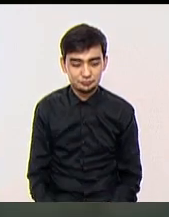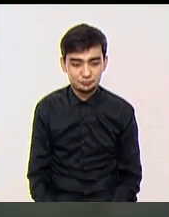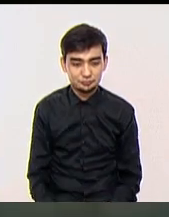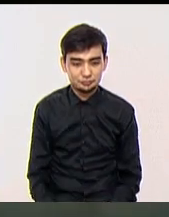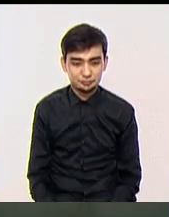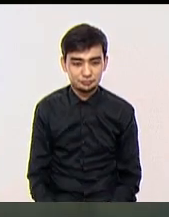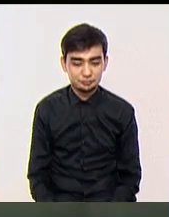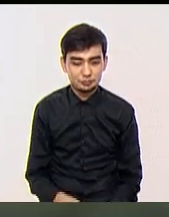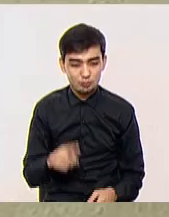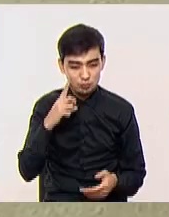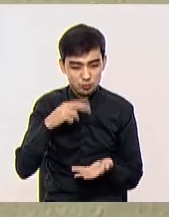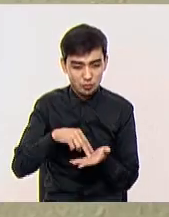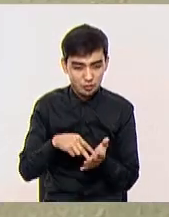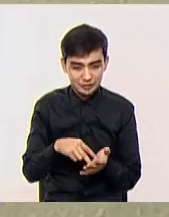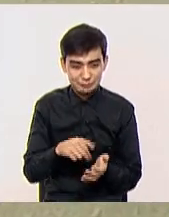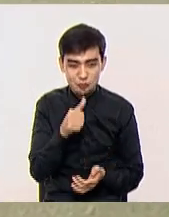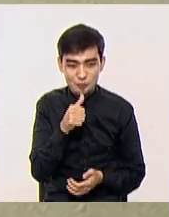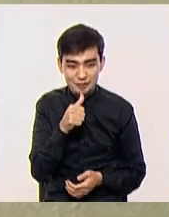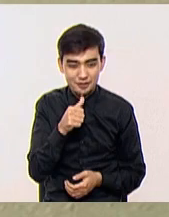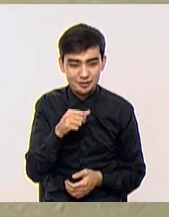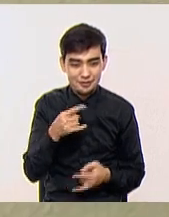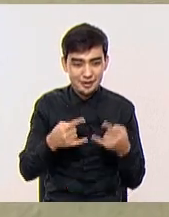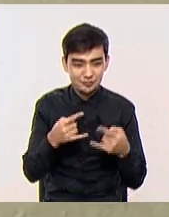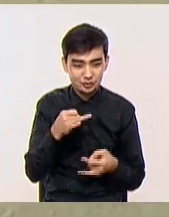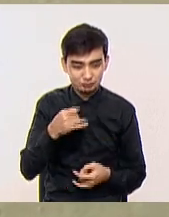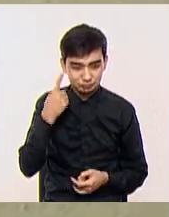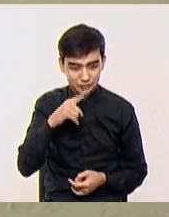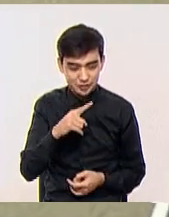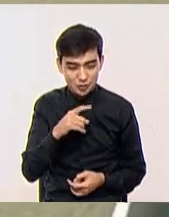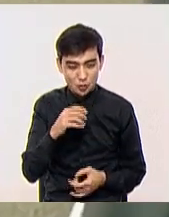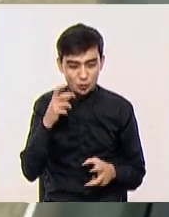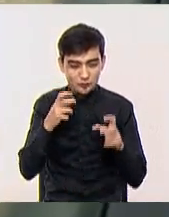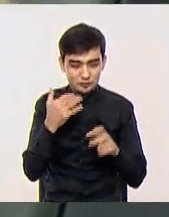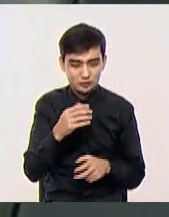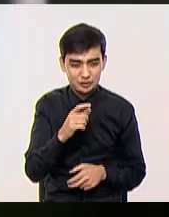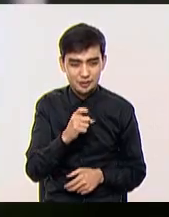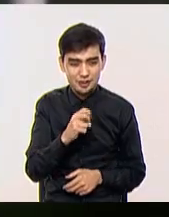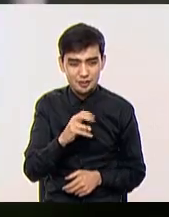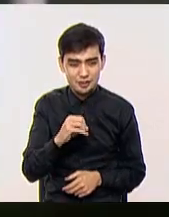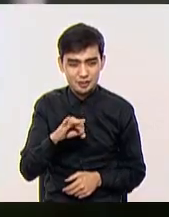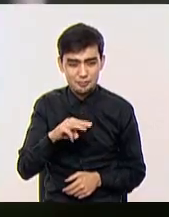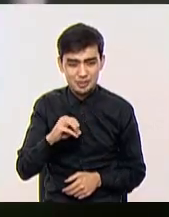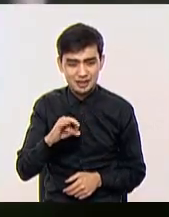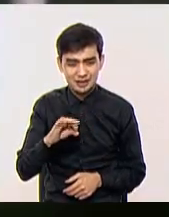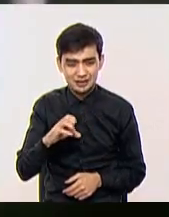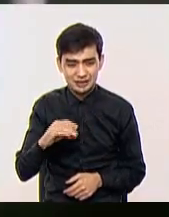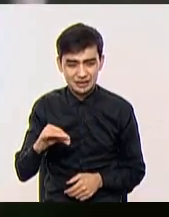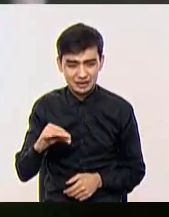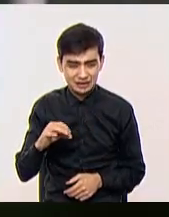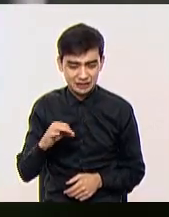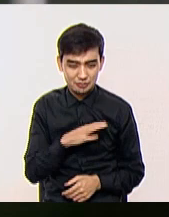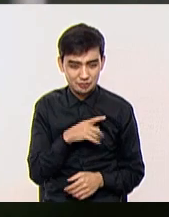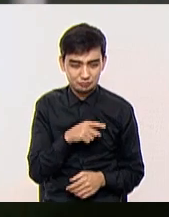проект попробую телевизор разрабатывается профессором университета мэйдзи homme считай он использует карусели с 10